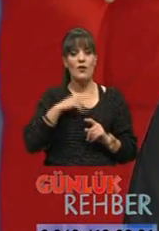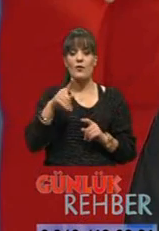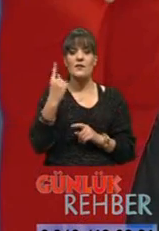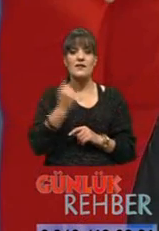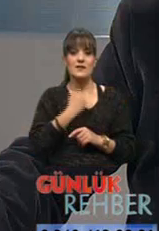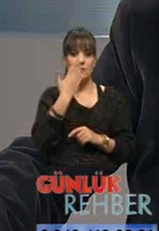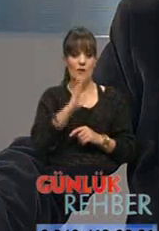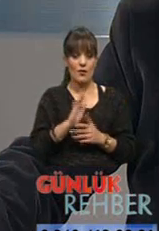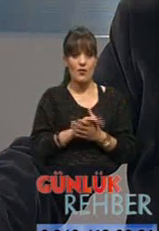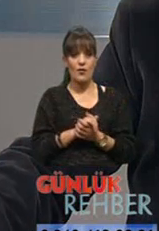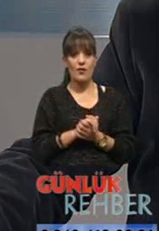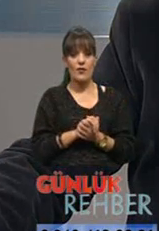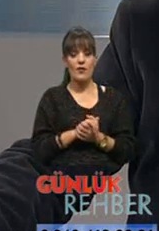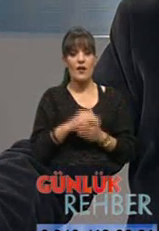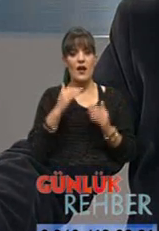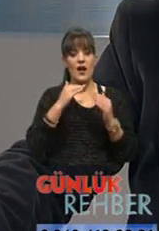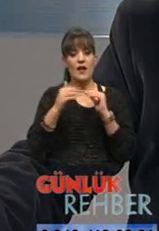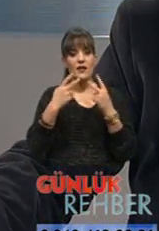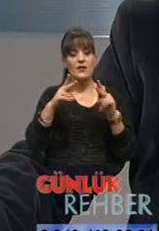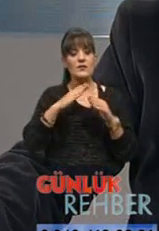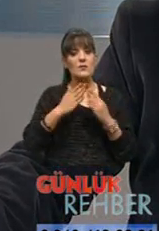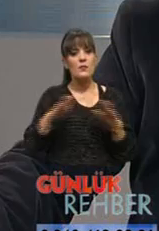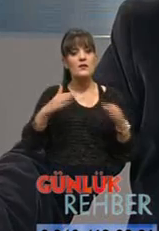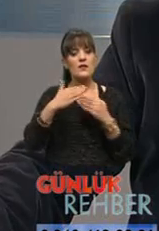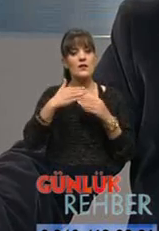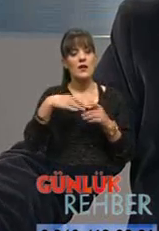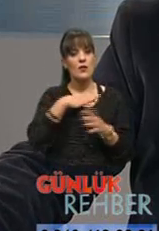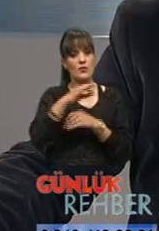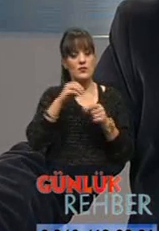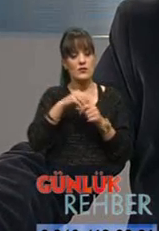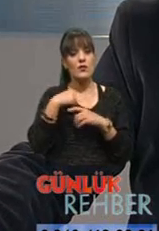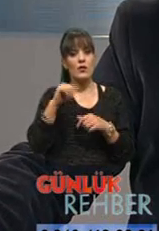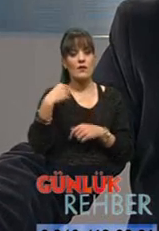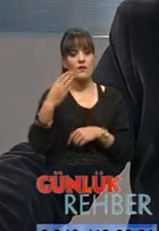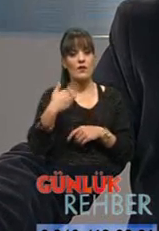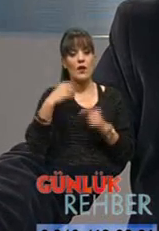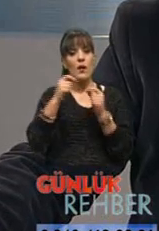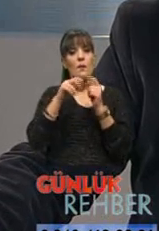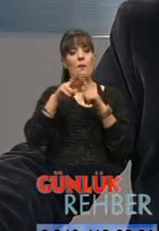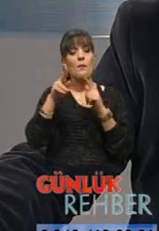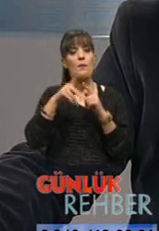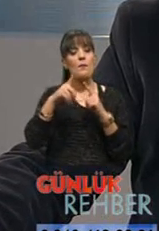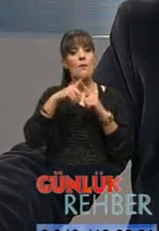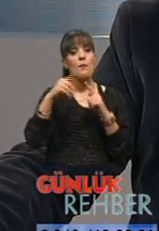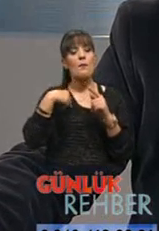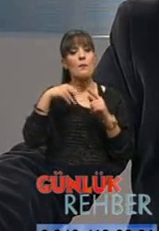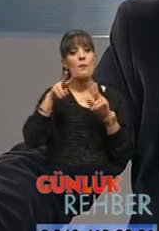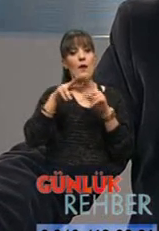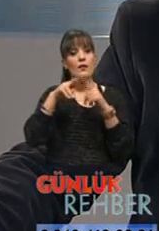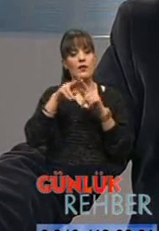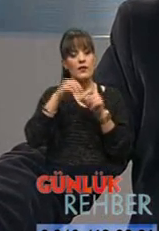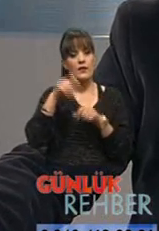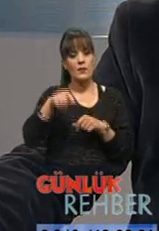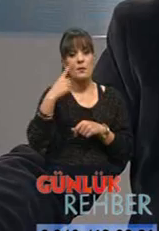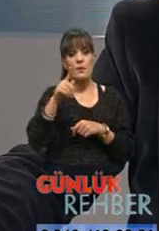yok. Halka açık masa tenisi organizasyonlarına önem veriyoruz. Batman'da yaptık. 1500 kişiye yakın gencimiz orada